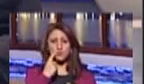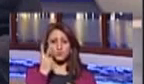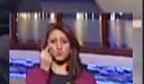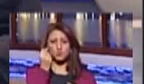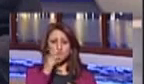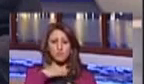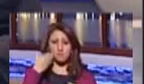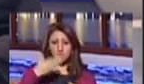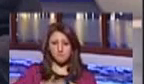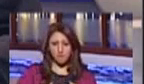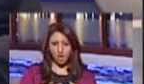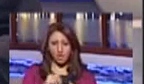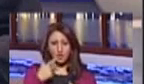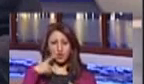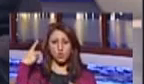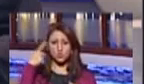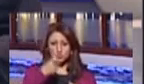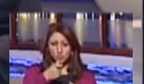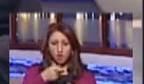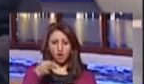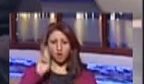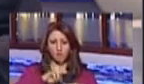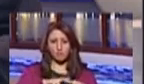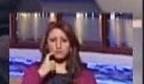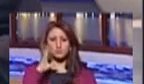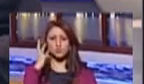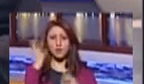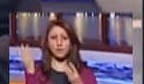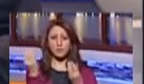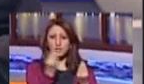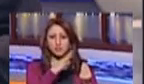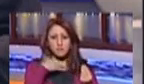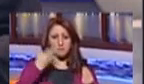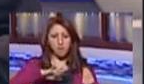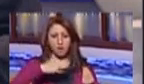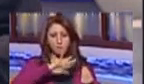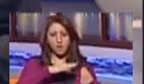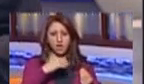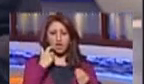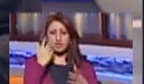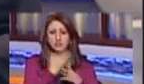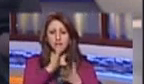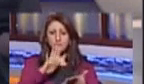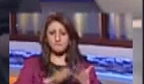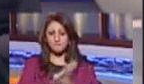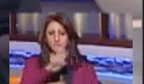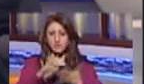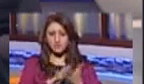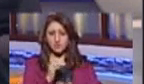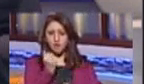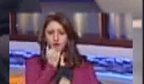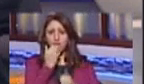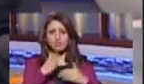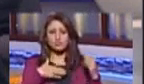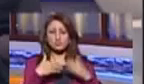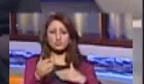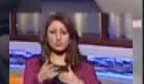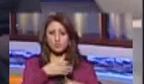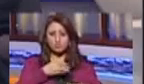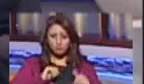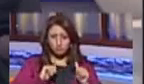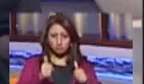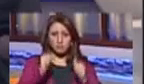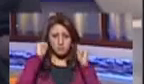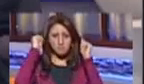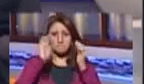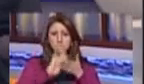يدفع حياته برصاص وخرطوش في الراس والصدر؟ جريمة عمرو كانت ايه غير انه حلم بمستقبل افضل